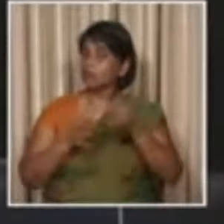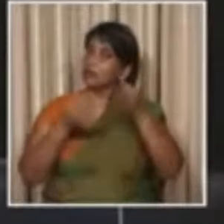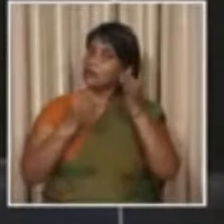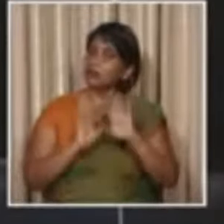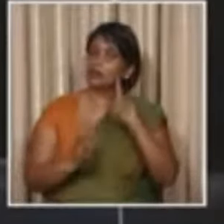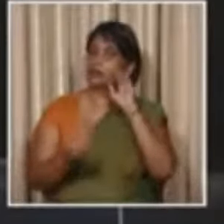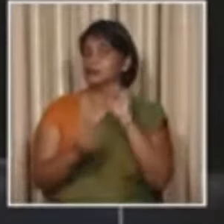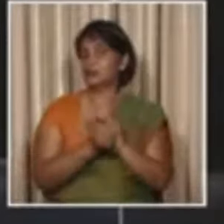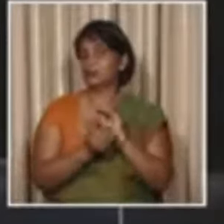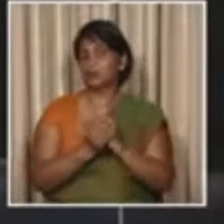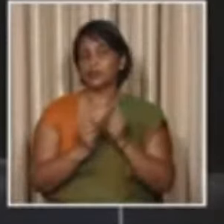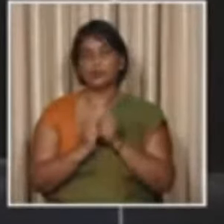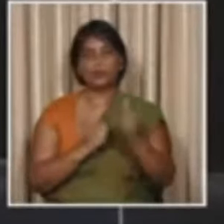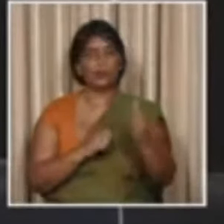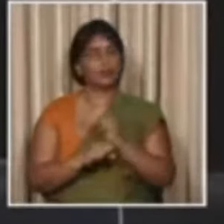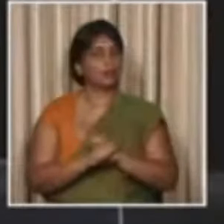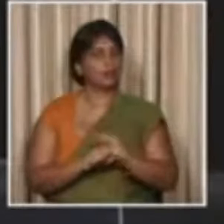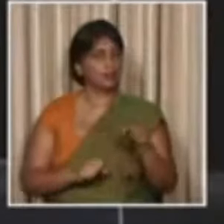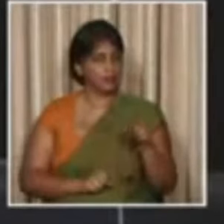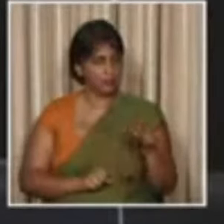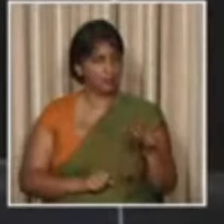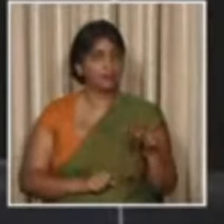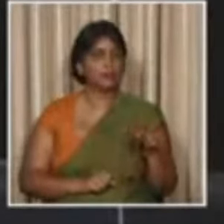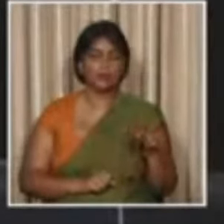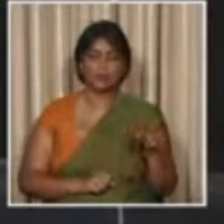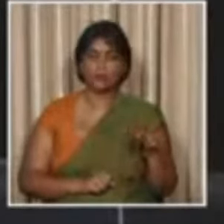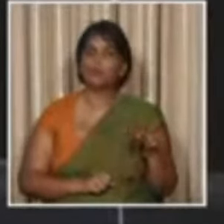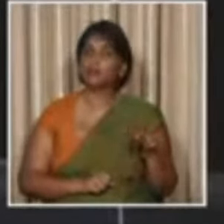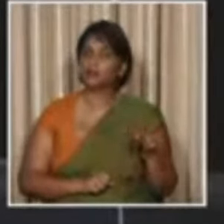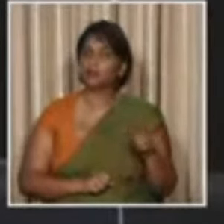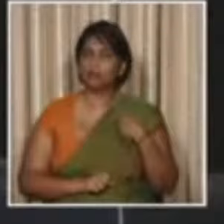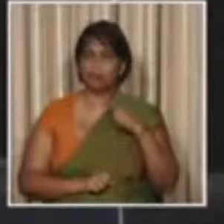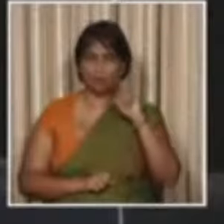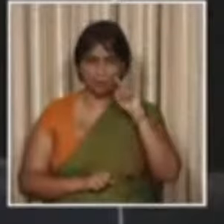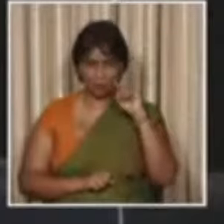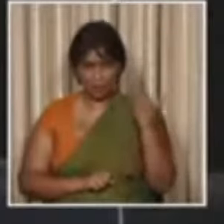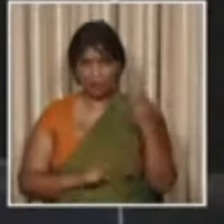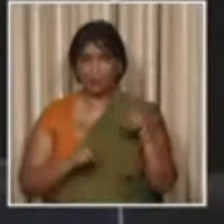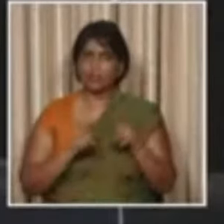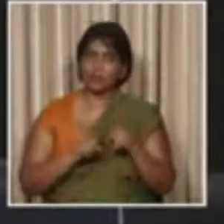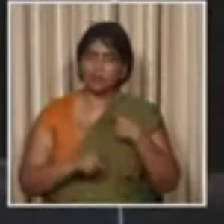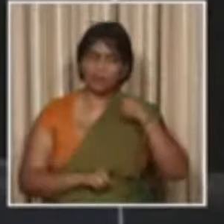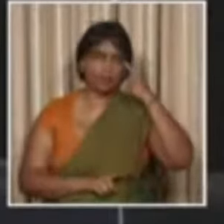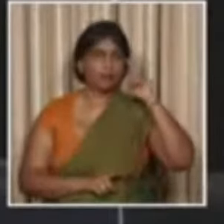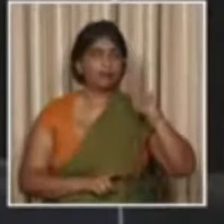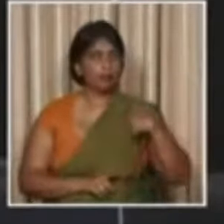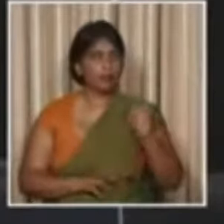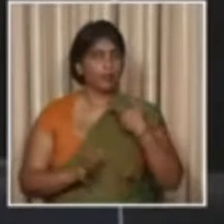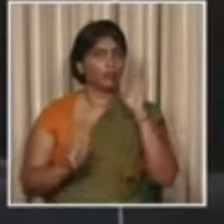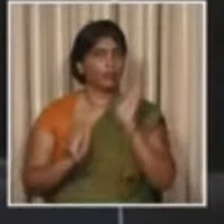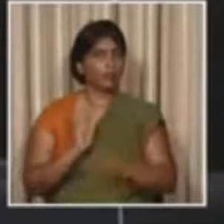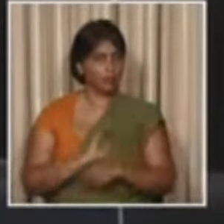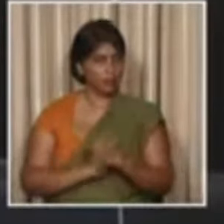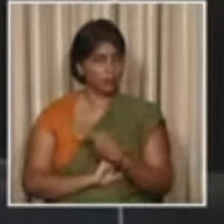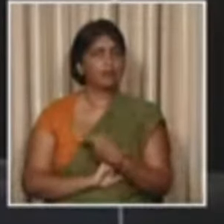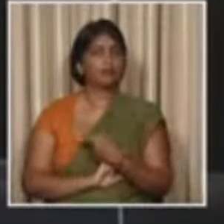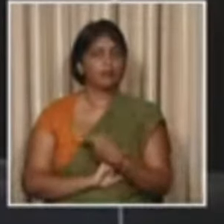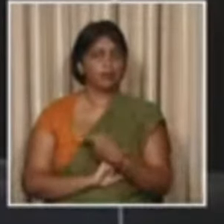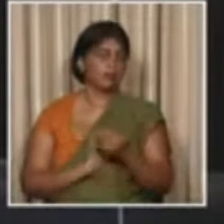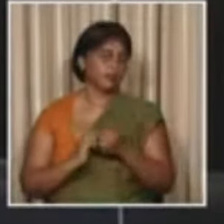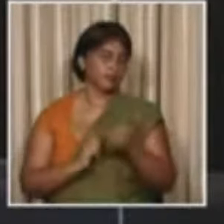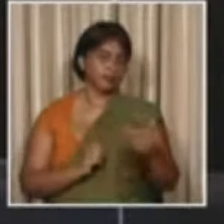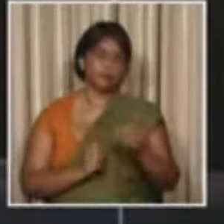ආරක්ෂක වැඩපිළිවෙලක් යොදා නොගැනීම එක නොදෙනුවත්කම නැත්තම් හිතාමතා අත්හැර දැමීම පියවර